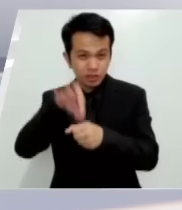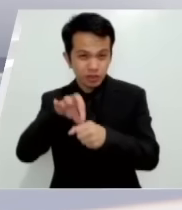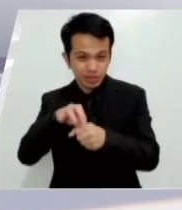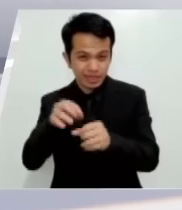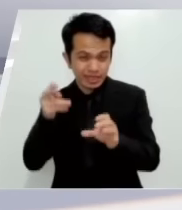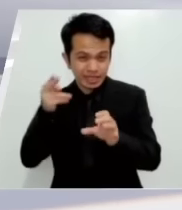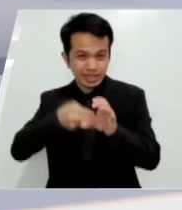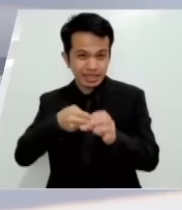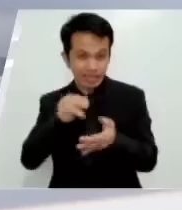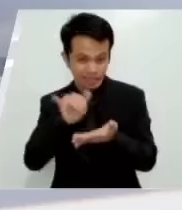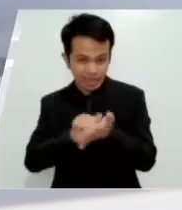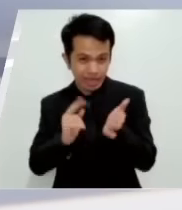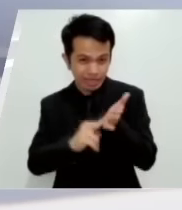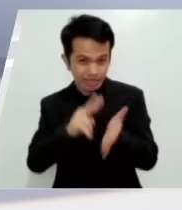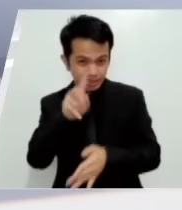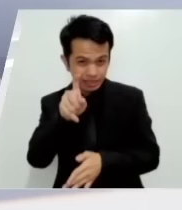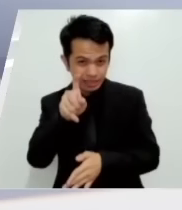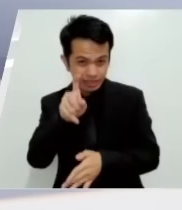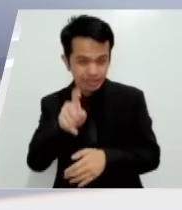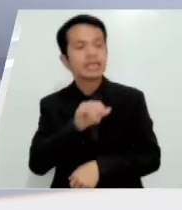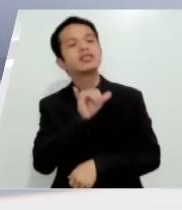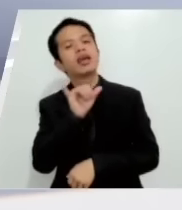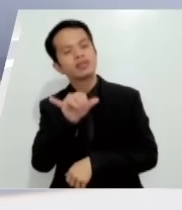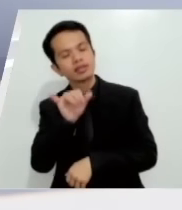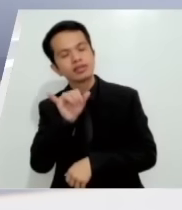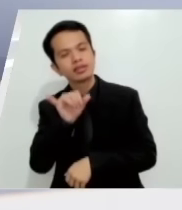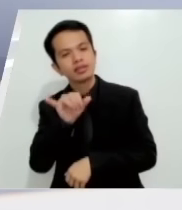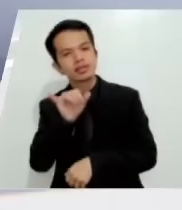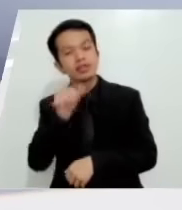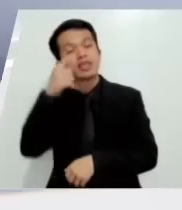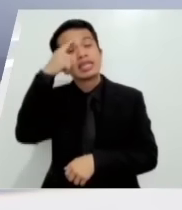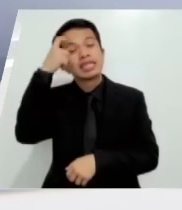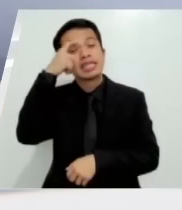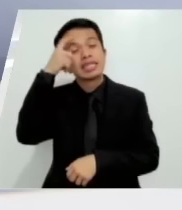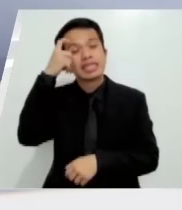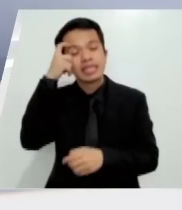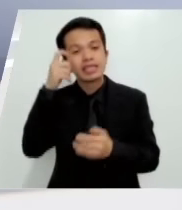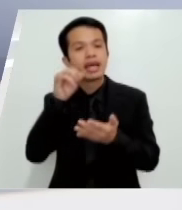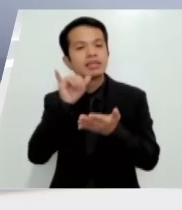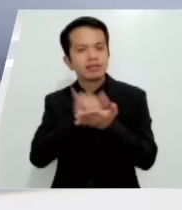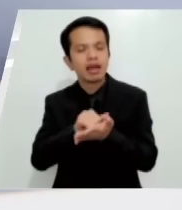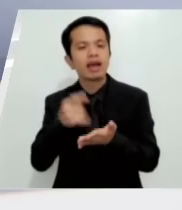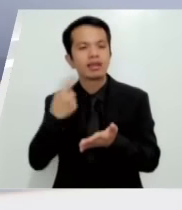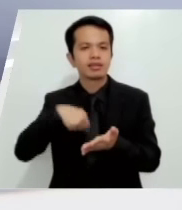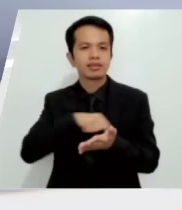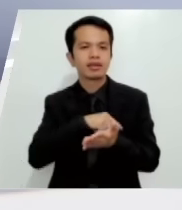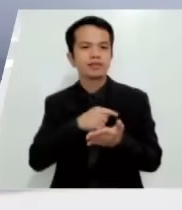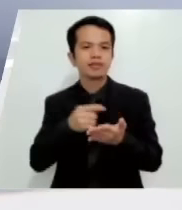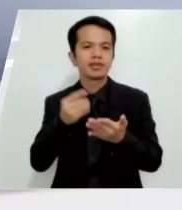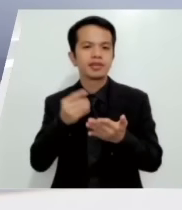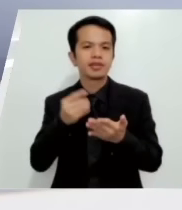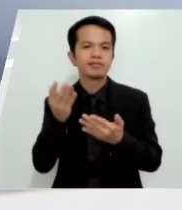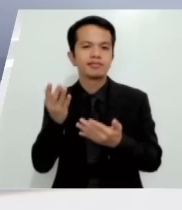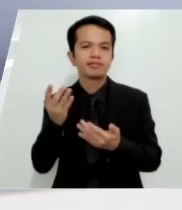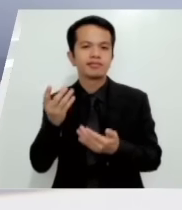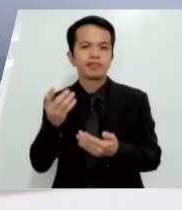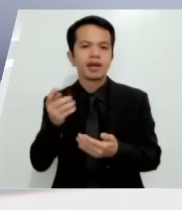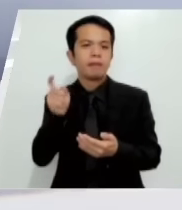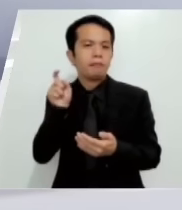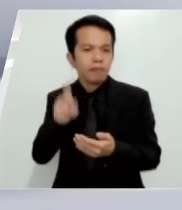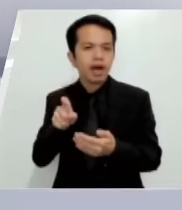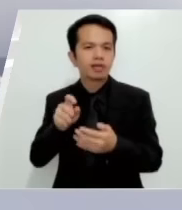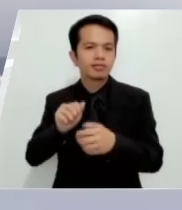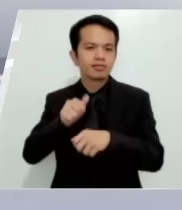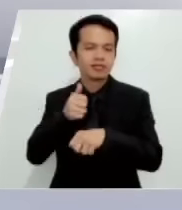nyo? Oo. Because isa yan sa aming mga panukala na ang ating nagapatan ang ating